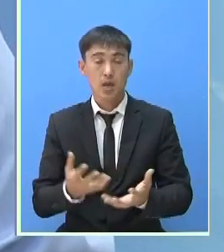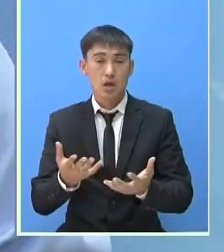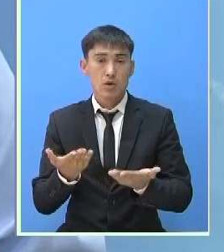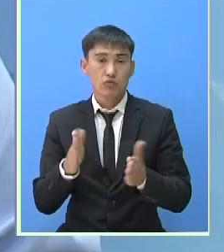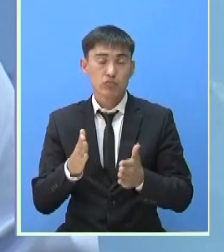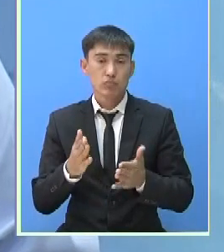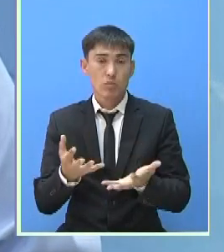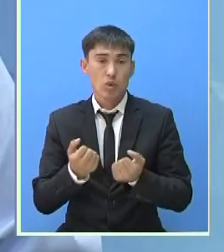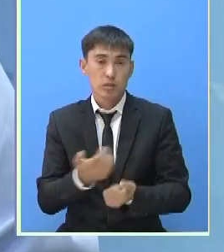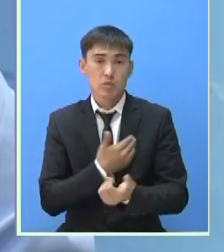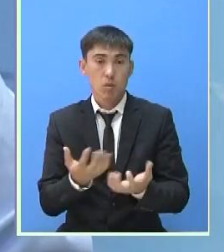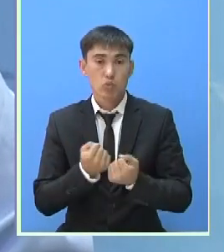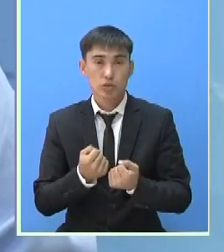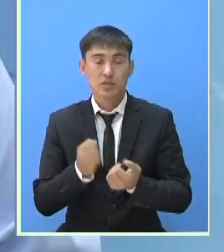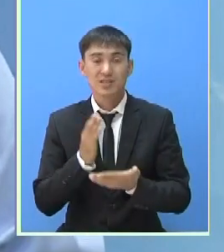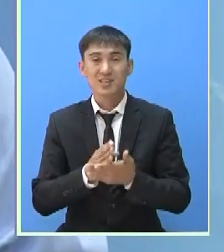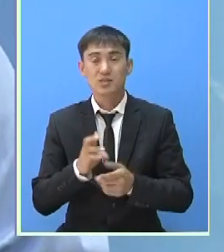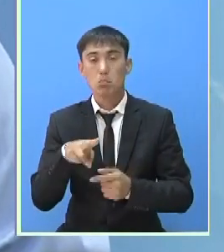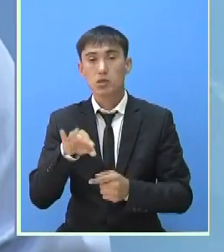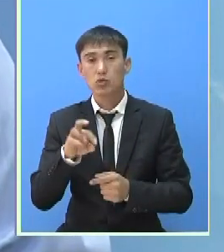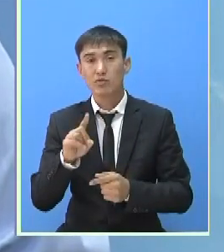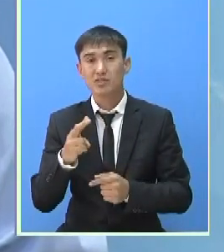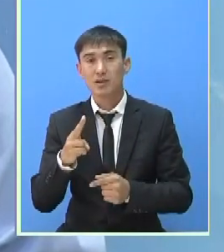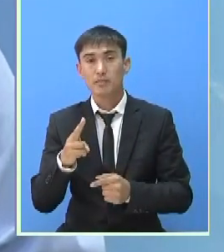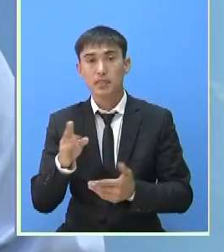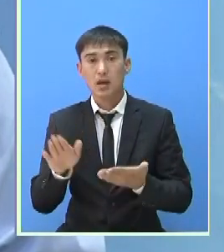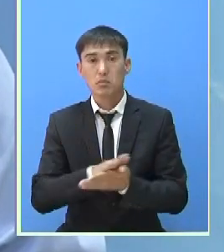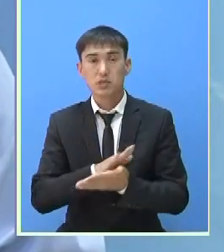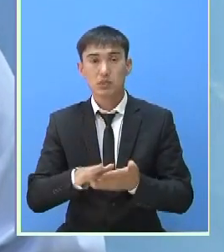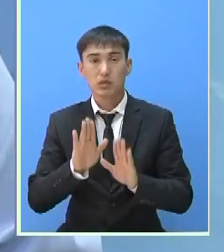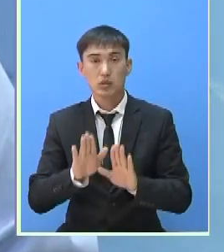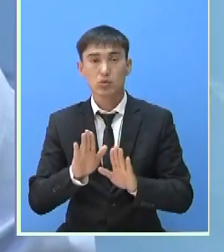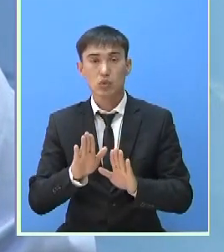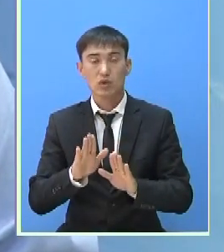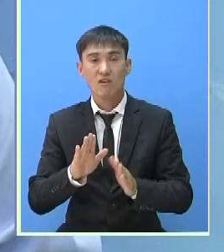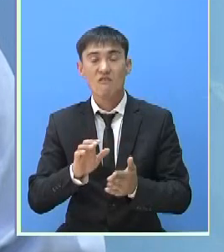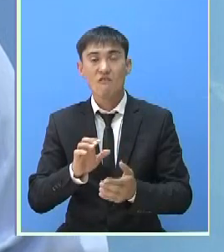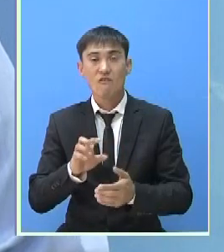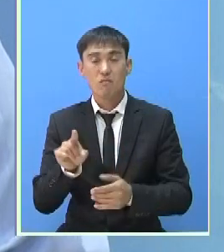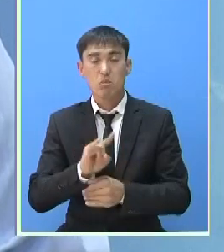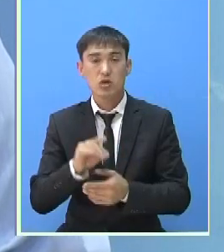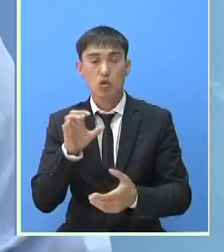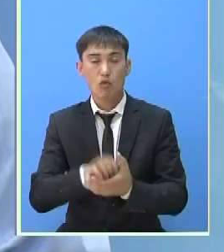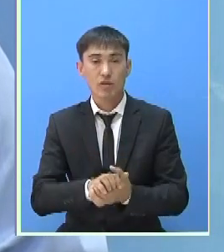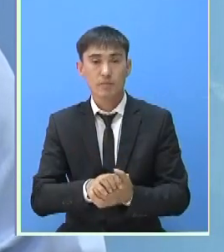Получается, есть даже пословица, бесплатный сыр бывает только в мышеловке. Получается, они доверяются тем